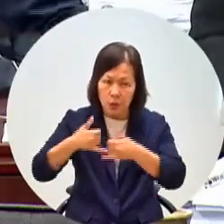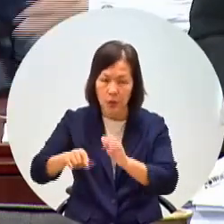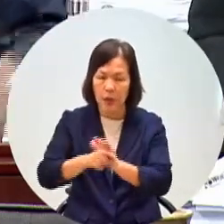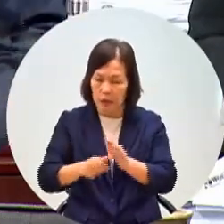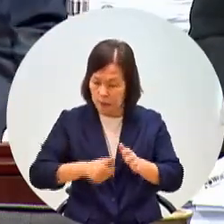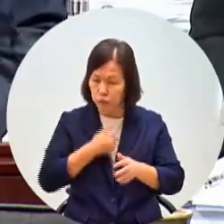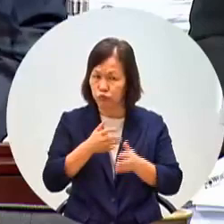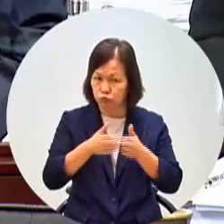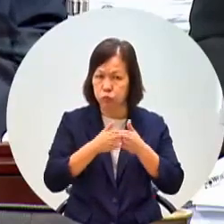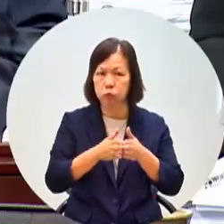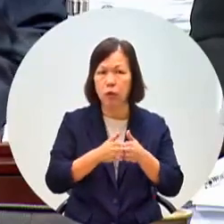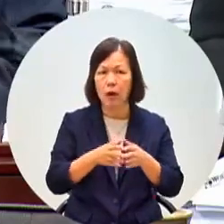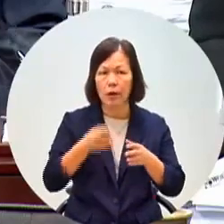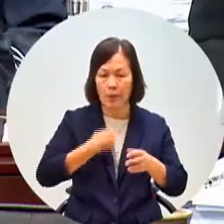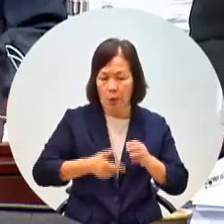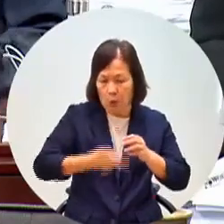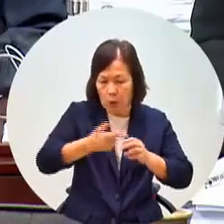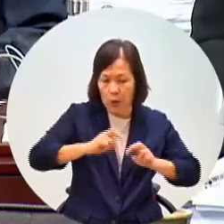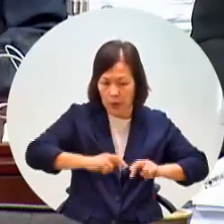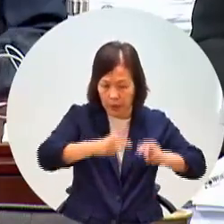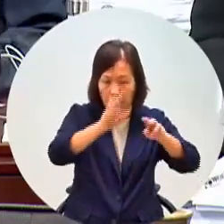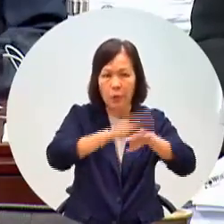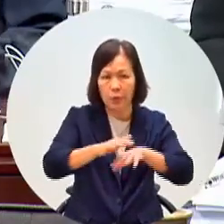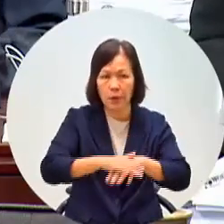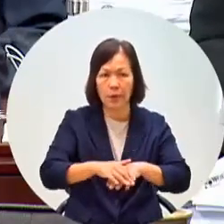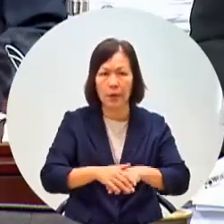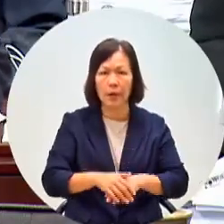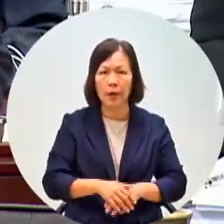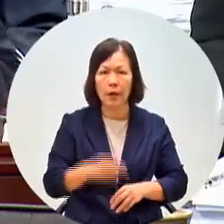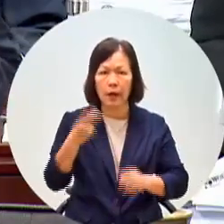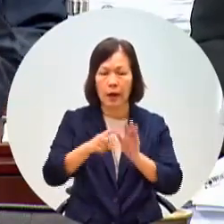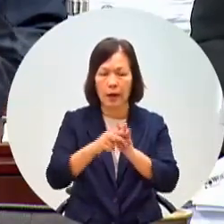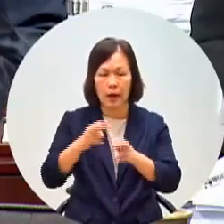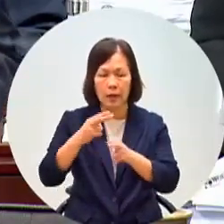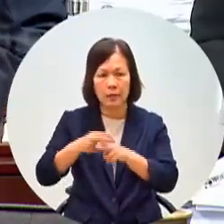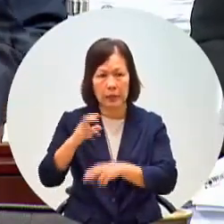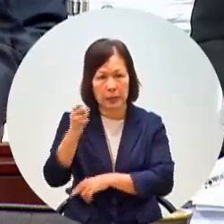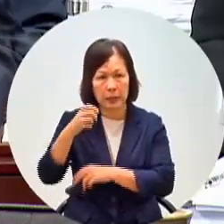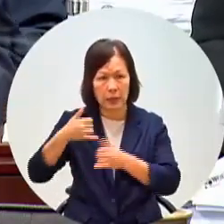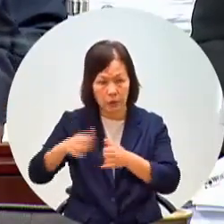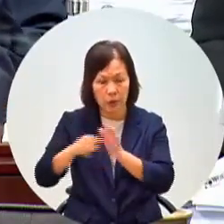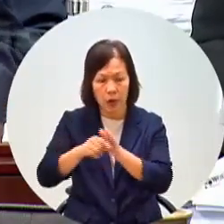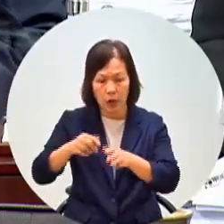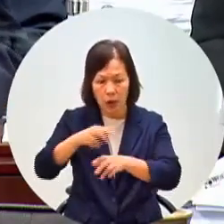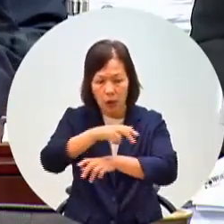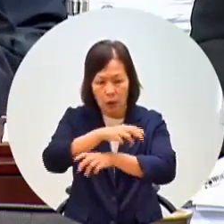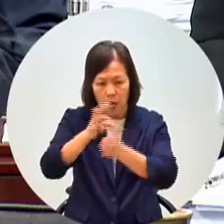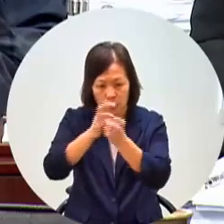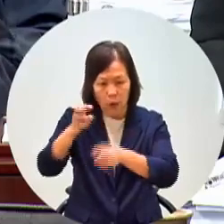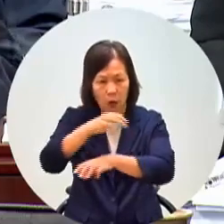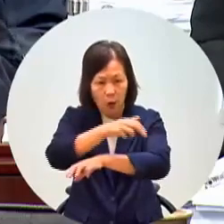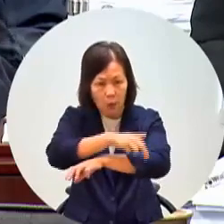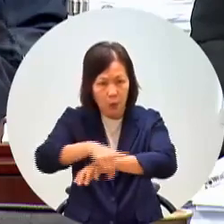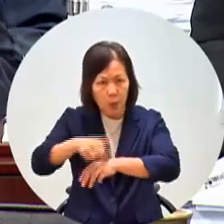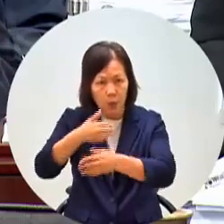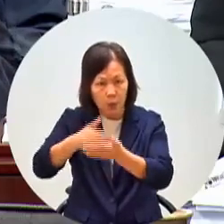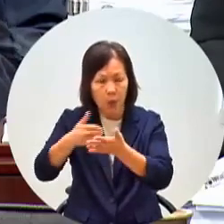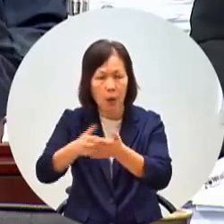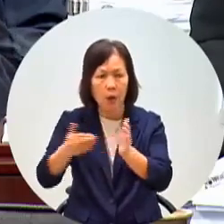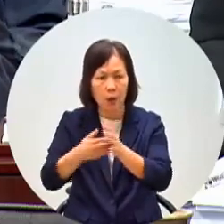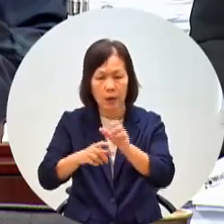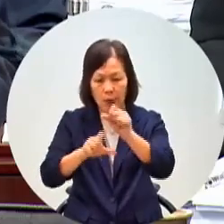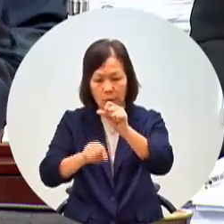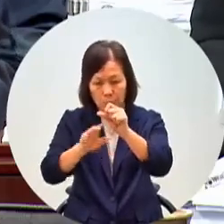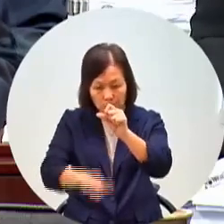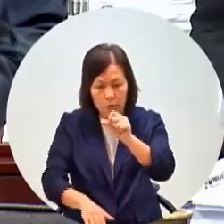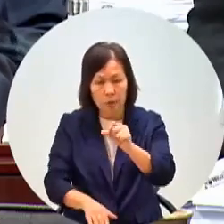要，阮就赶紧来甲用好。啊，金平路甲信义路迄个线已经画好啊啦吼，你嘛知影五月底咱会甲